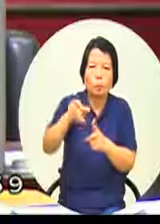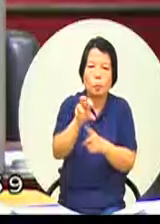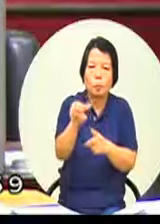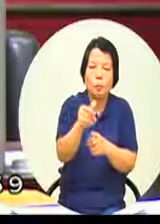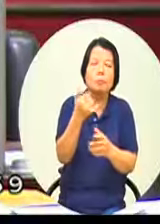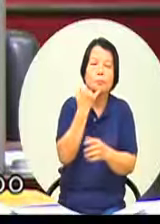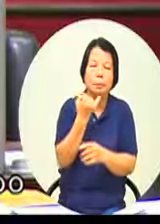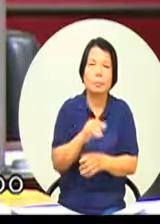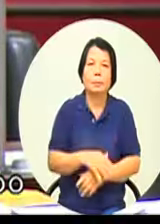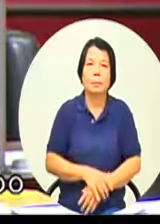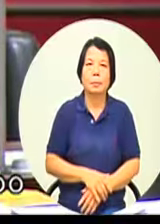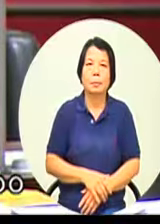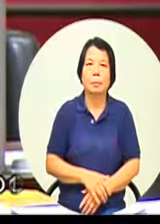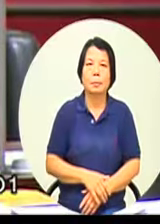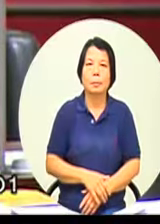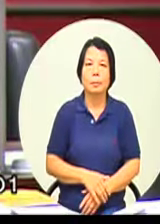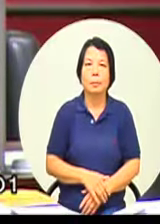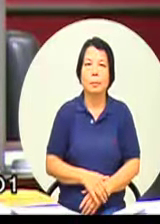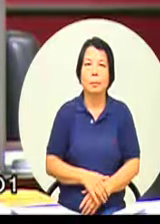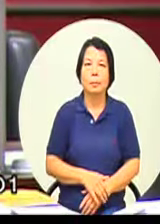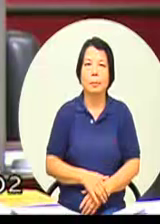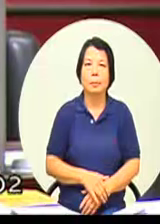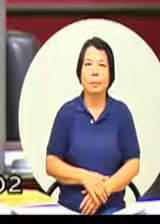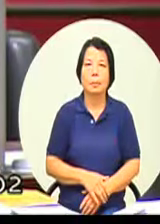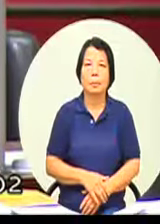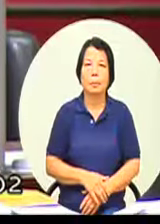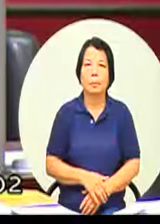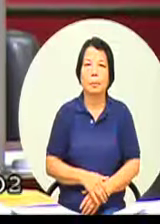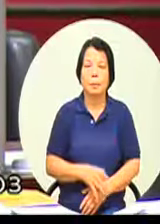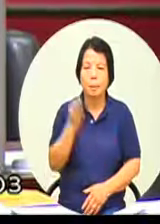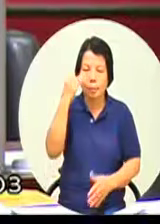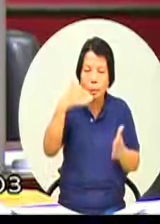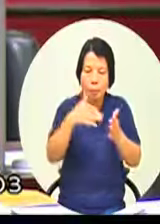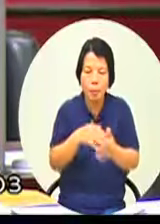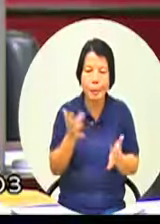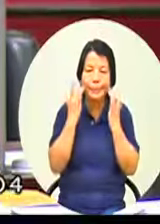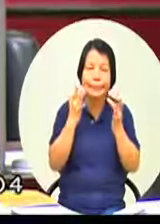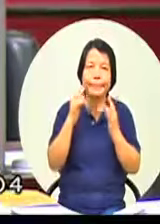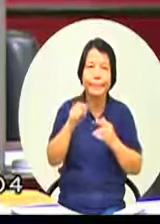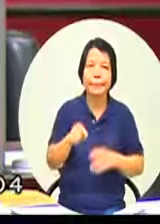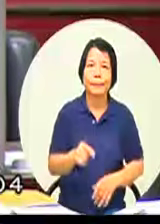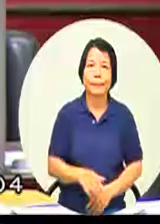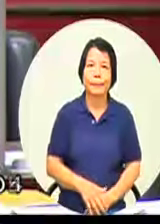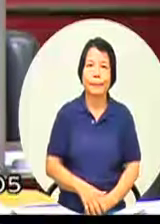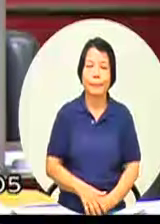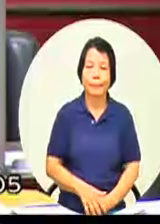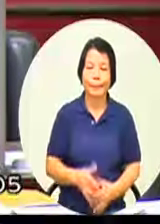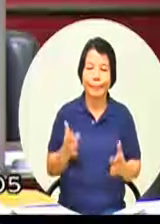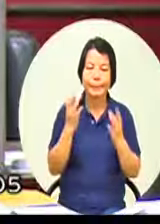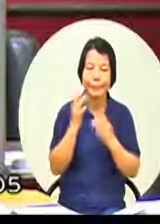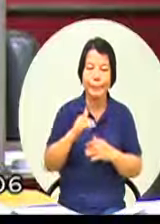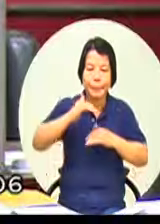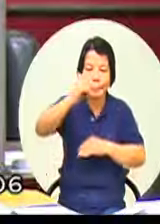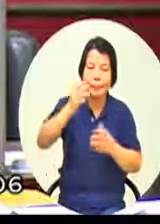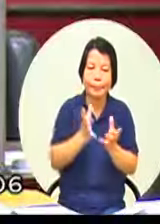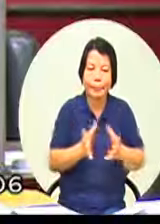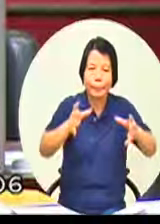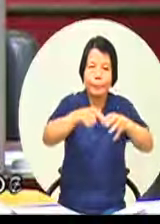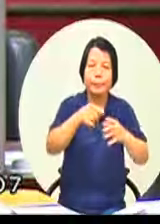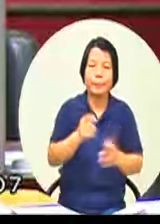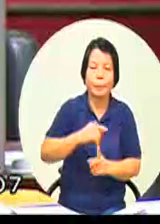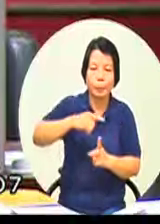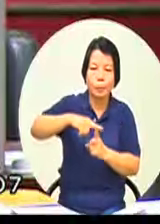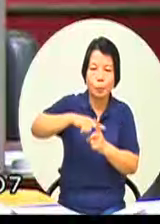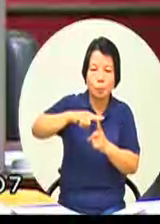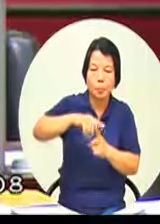整啊，对不对？比如说我们看看蔬菜，好，那个高丽菜它的温度要多少，那温度可以